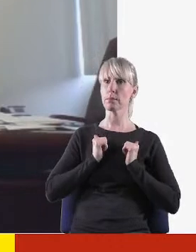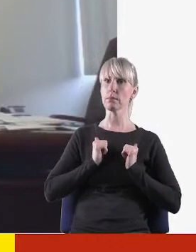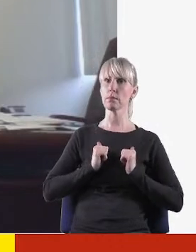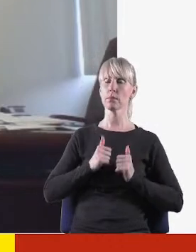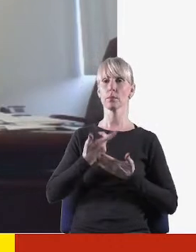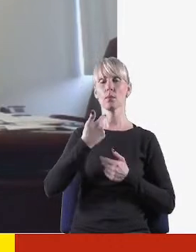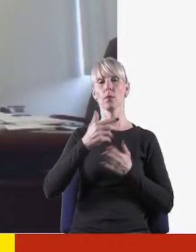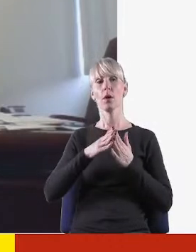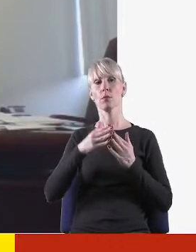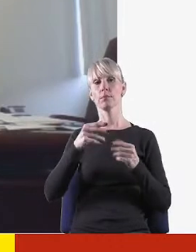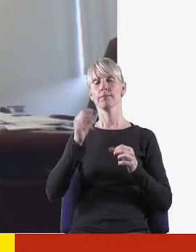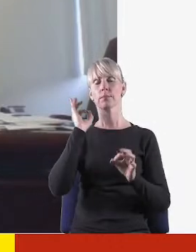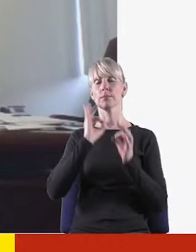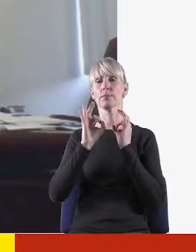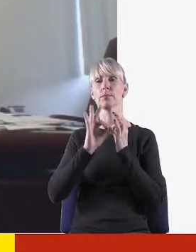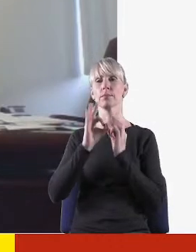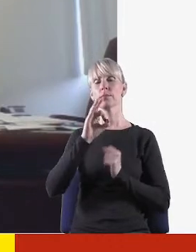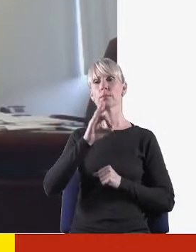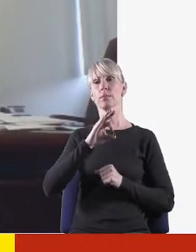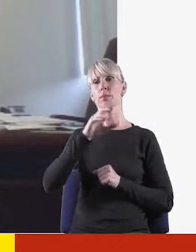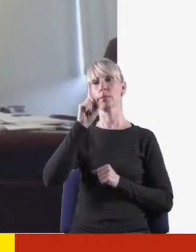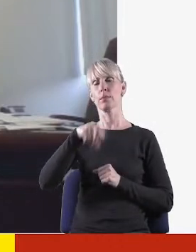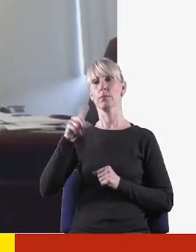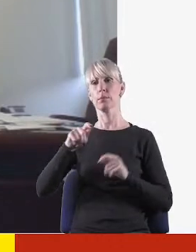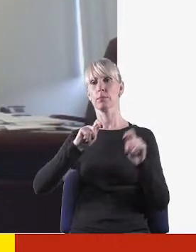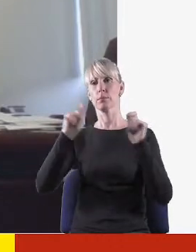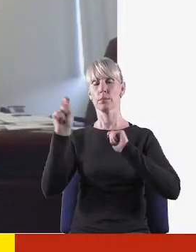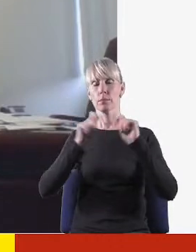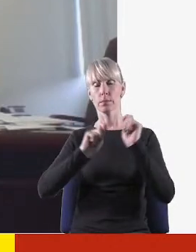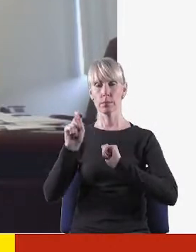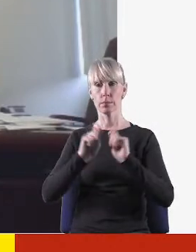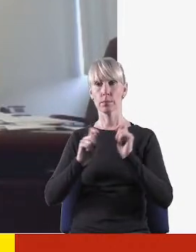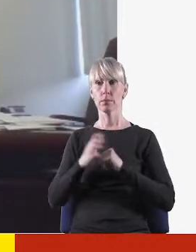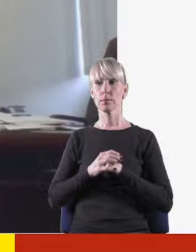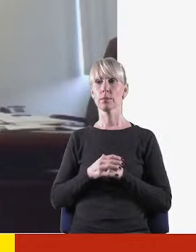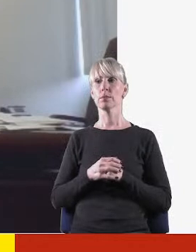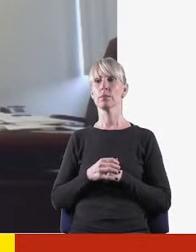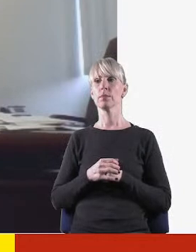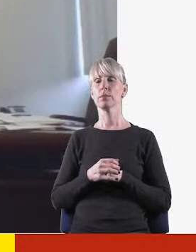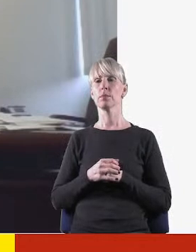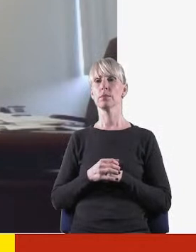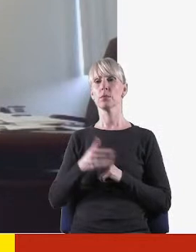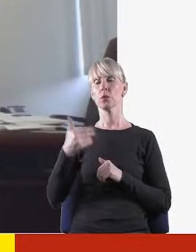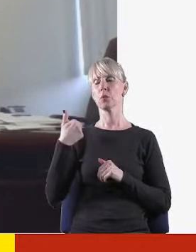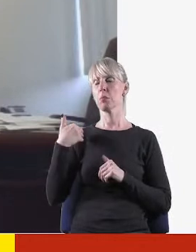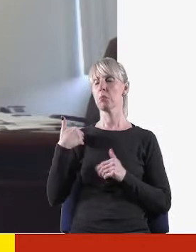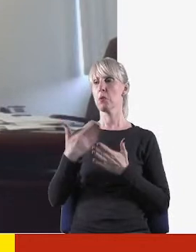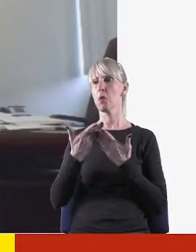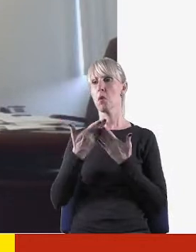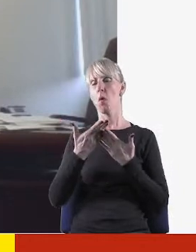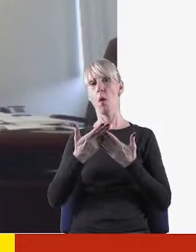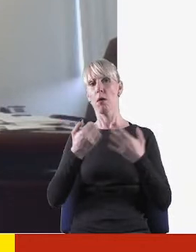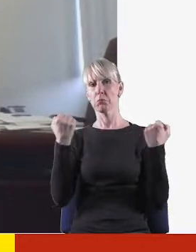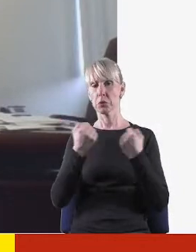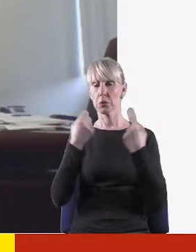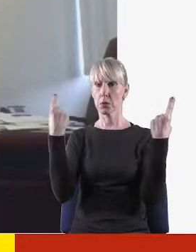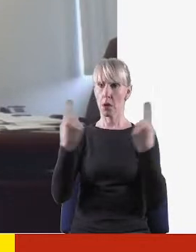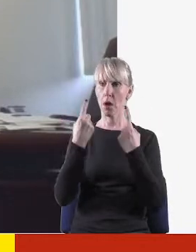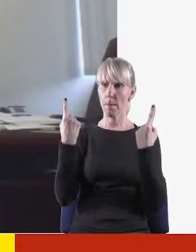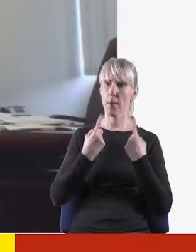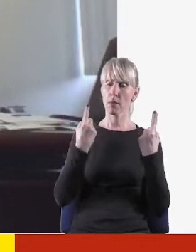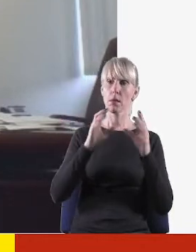miesiące wakacyjne. I w tych miesiącach była dość silna kampania